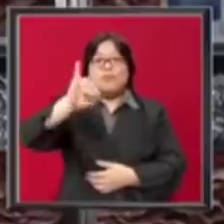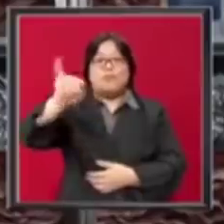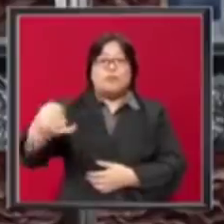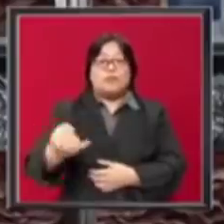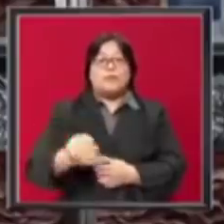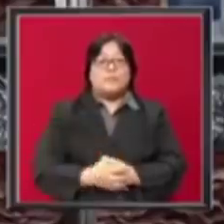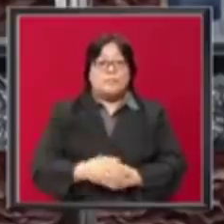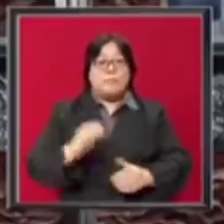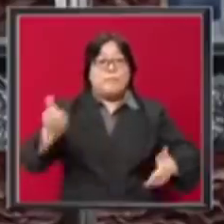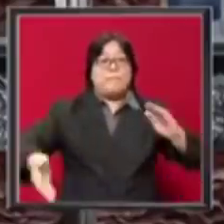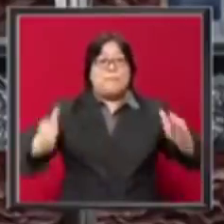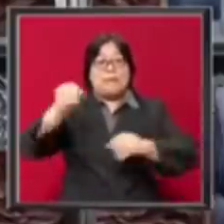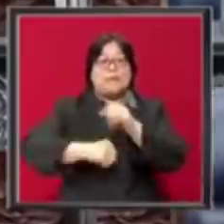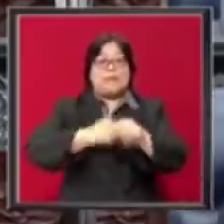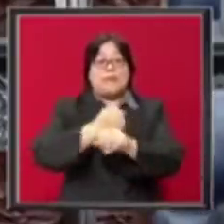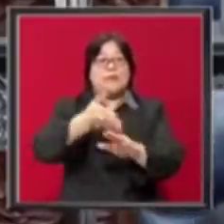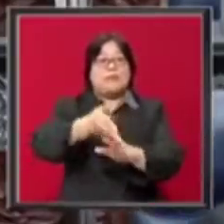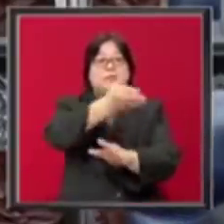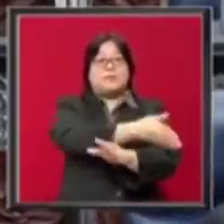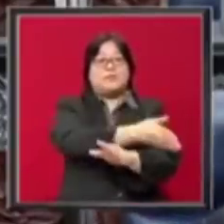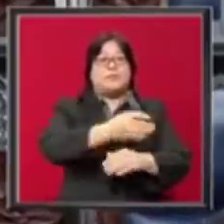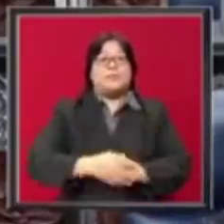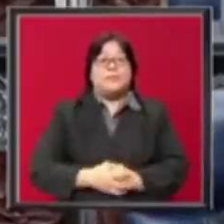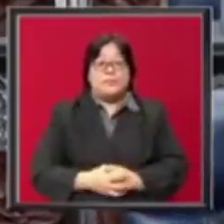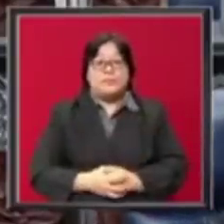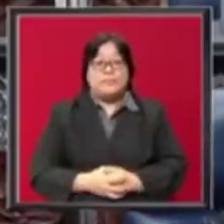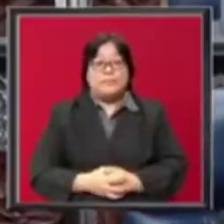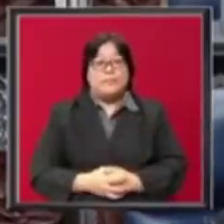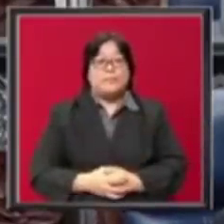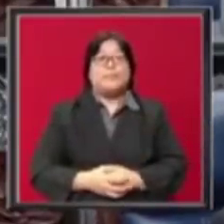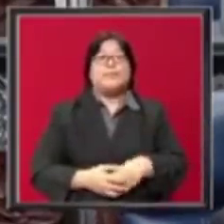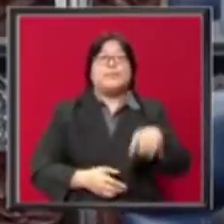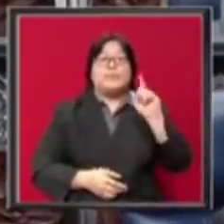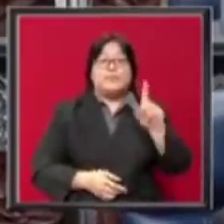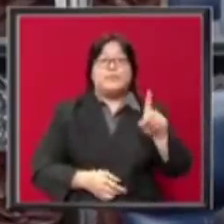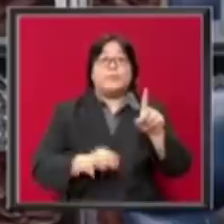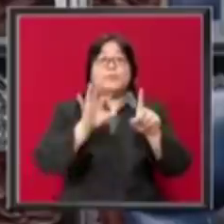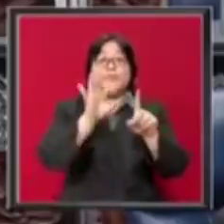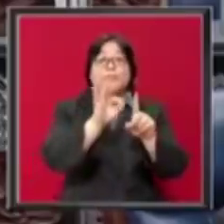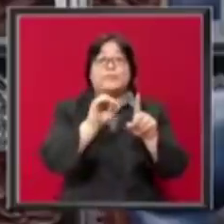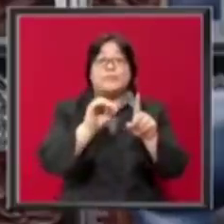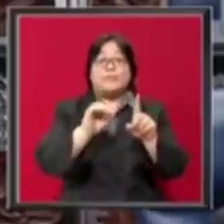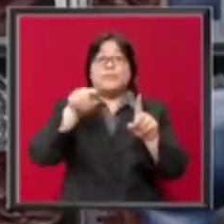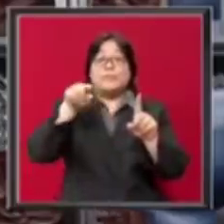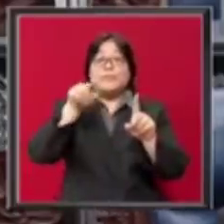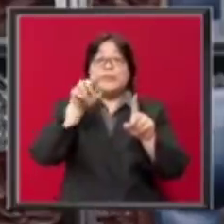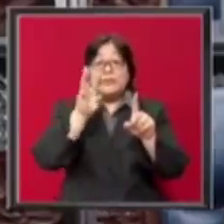juta berbanding tahun sebelumnya. Iaitu